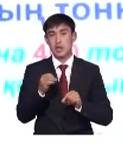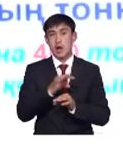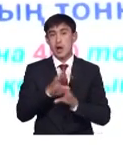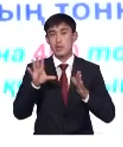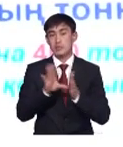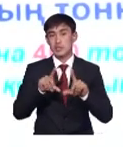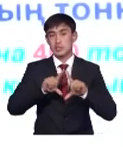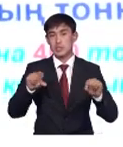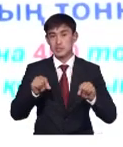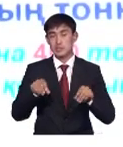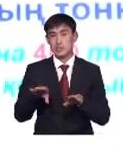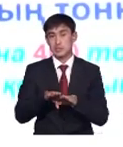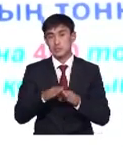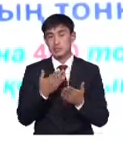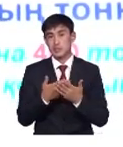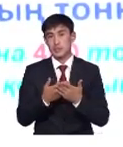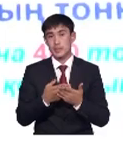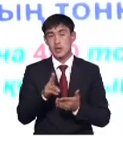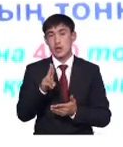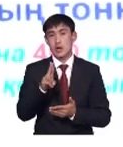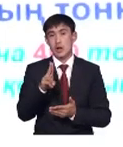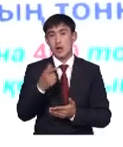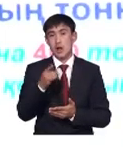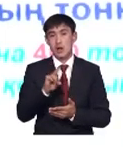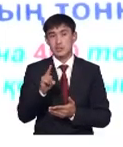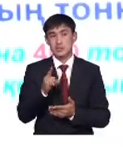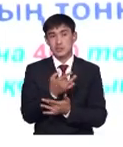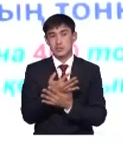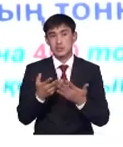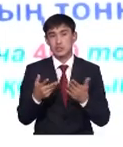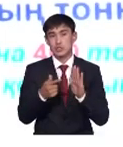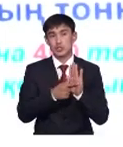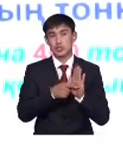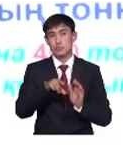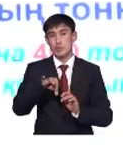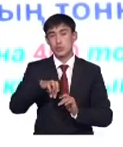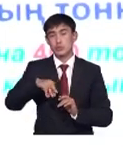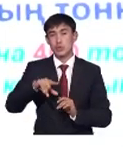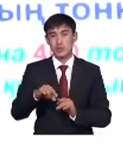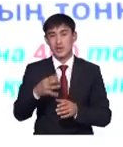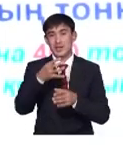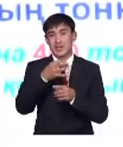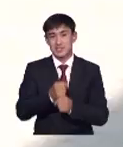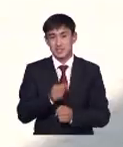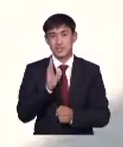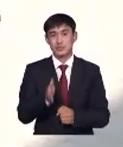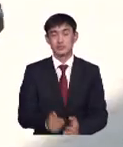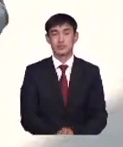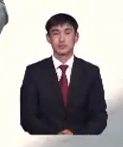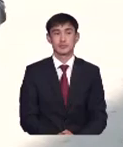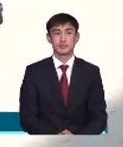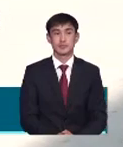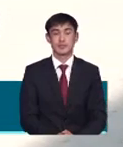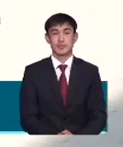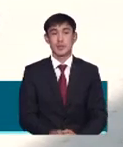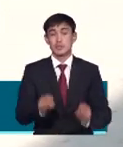электр станцияны. Біз көмір қышқыл газдардың шығындыларын 7 миллион тоннаға қысқарта аламыз.